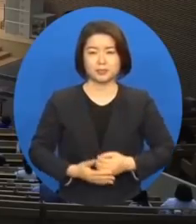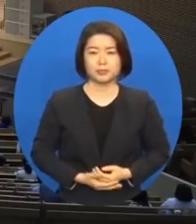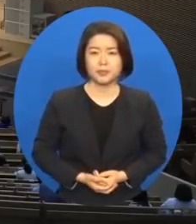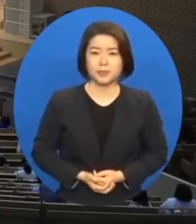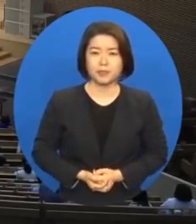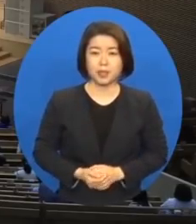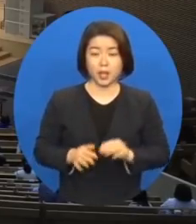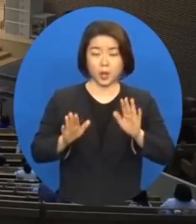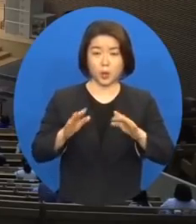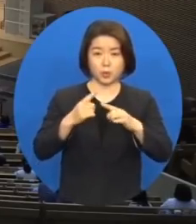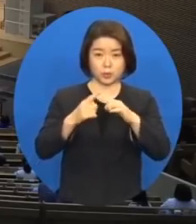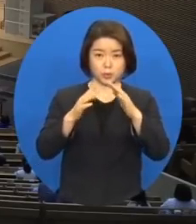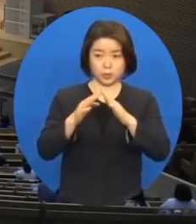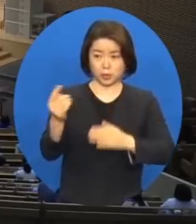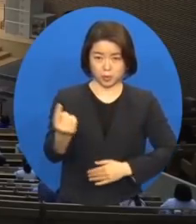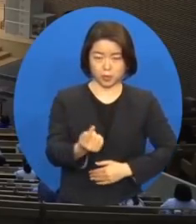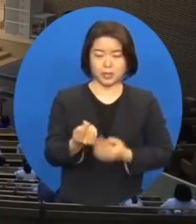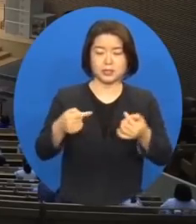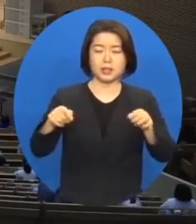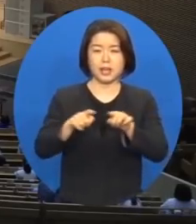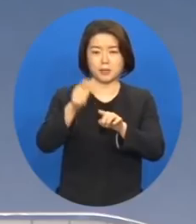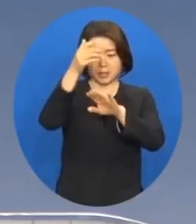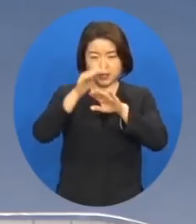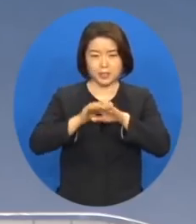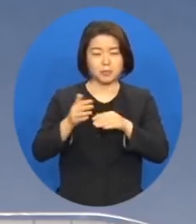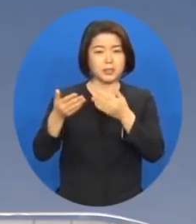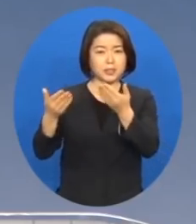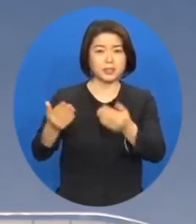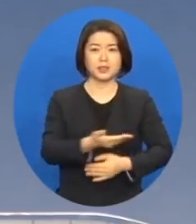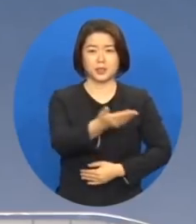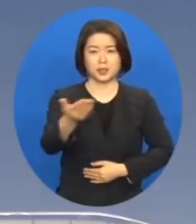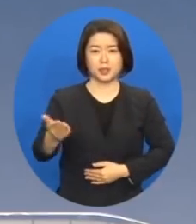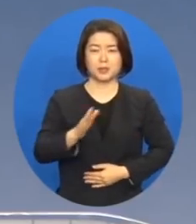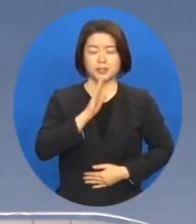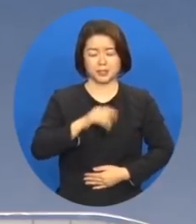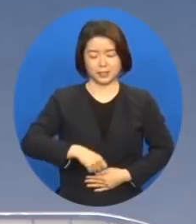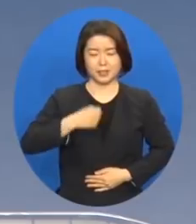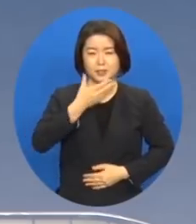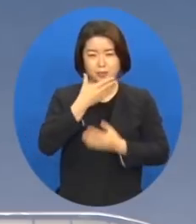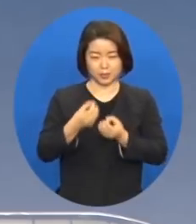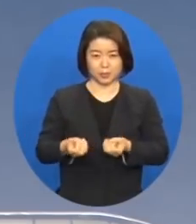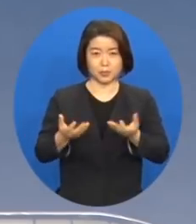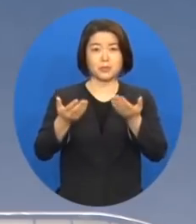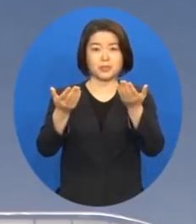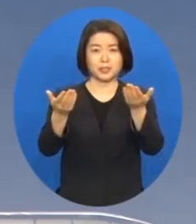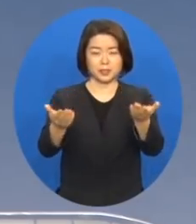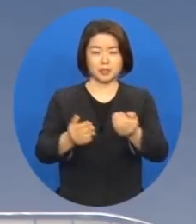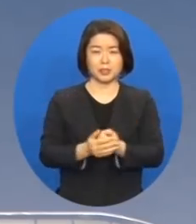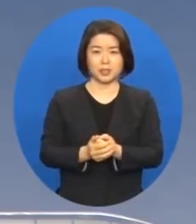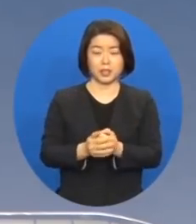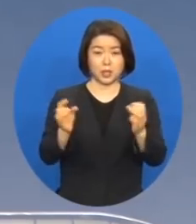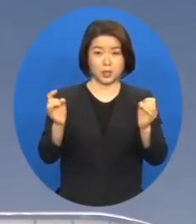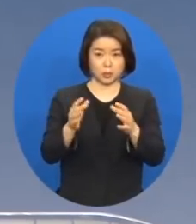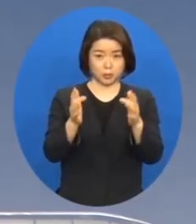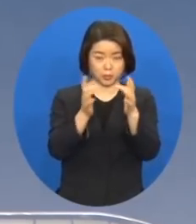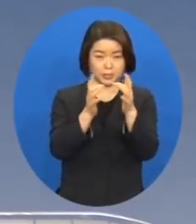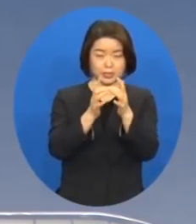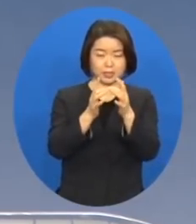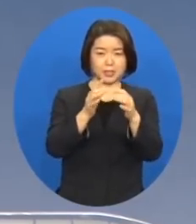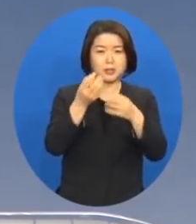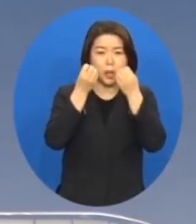오늘 교회 나와서 함께 예배하는 여러분들을 진심으로 축복합니다. 생방송으로 또 부속실에서